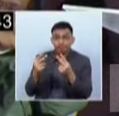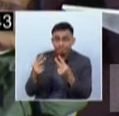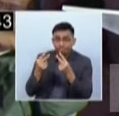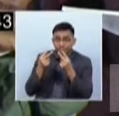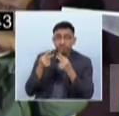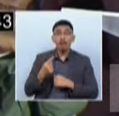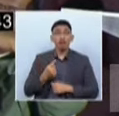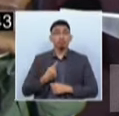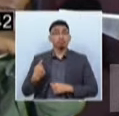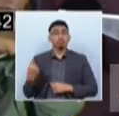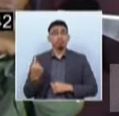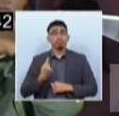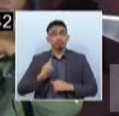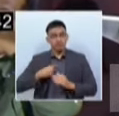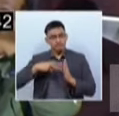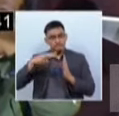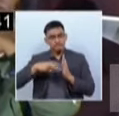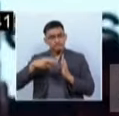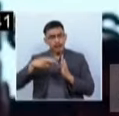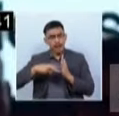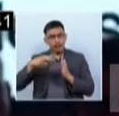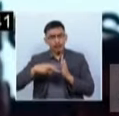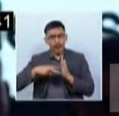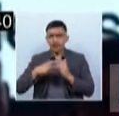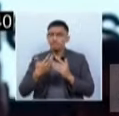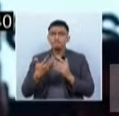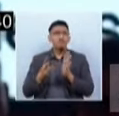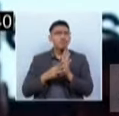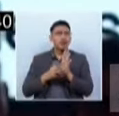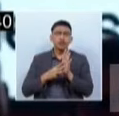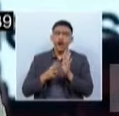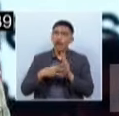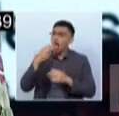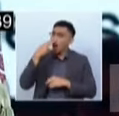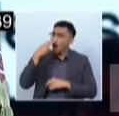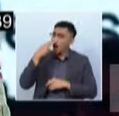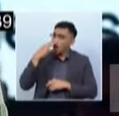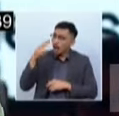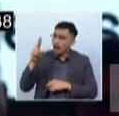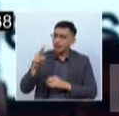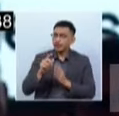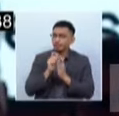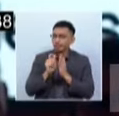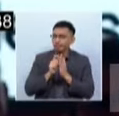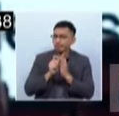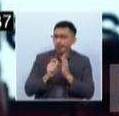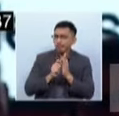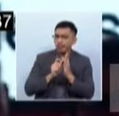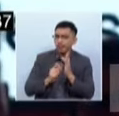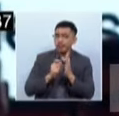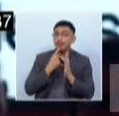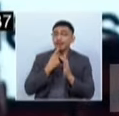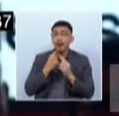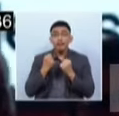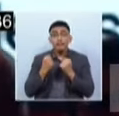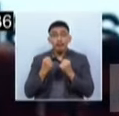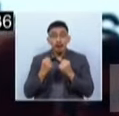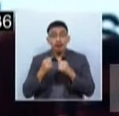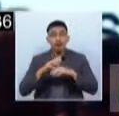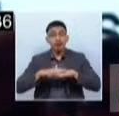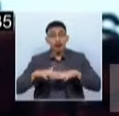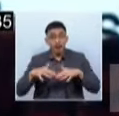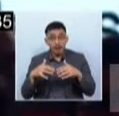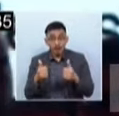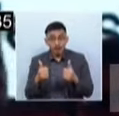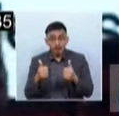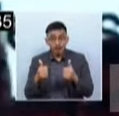nomor urut yakni mengatakan pentingnya memperkuat bssn atau badans sandisi ber neegara dan sistem pertahanan siber yang baik Selain itu